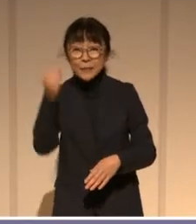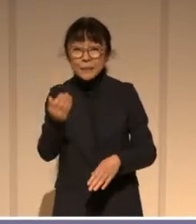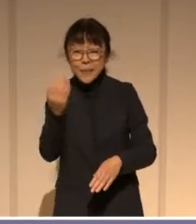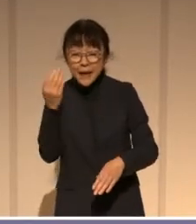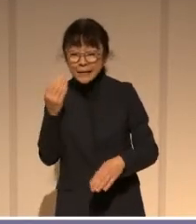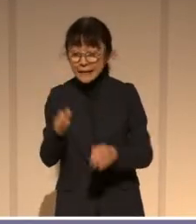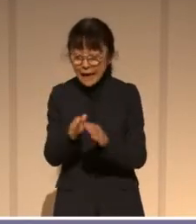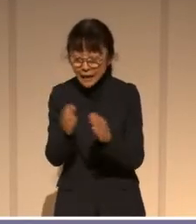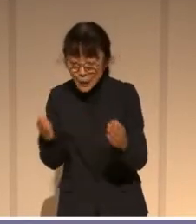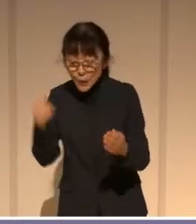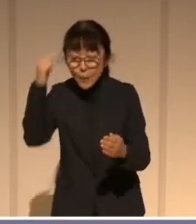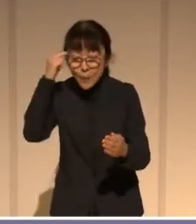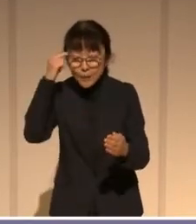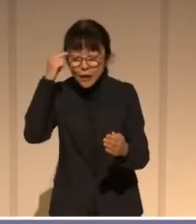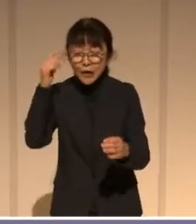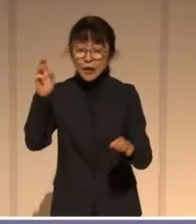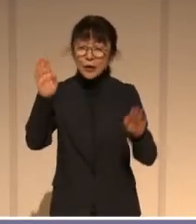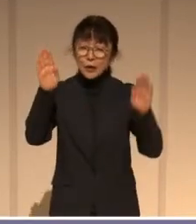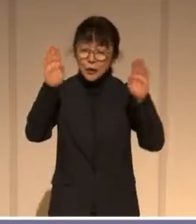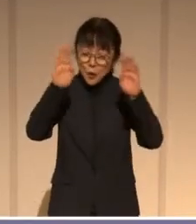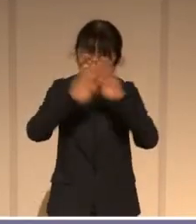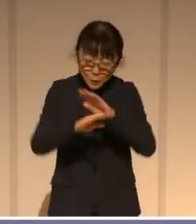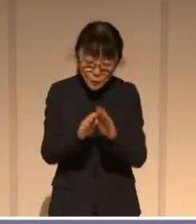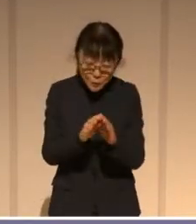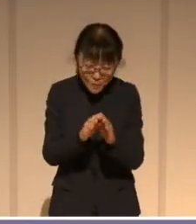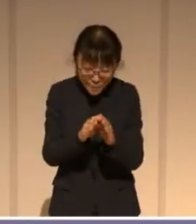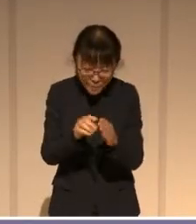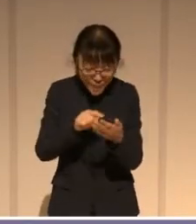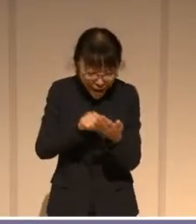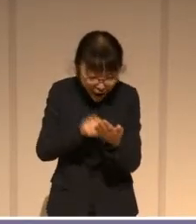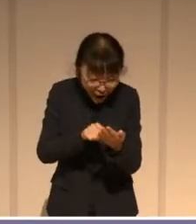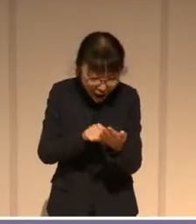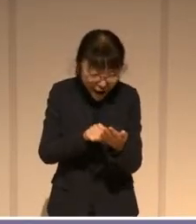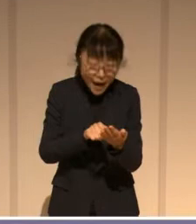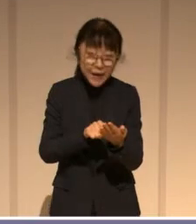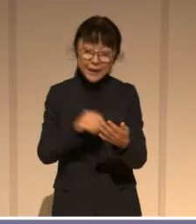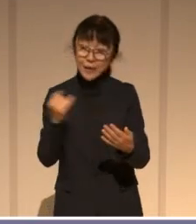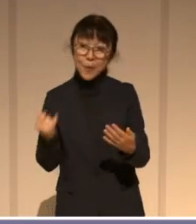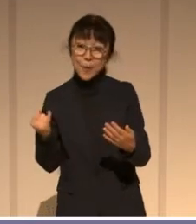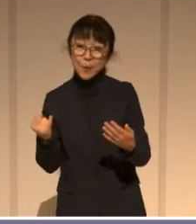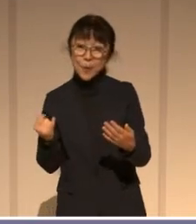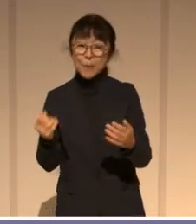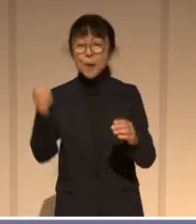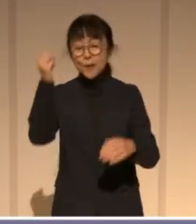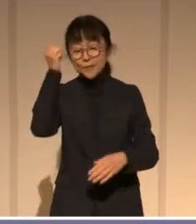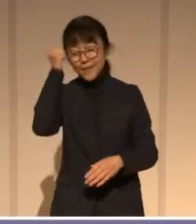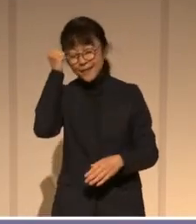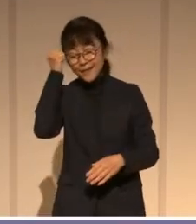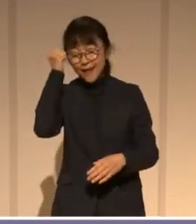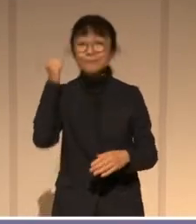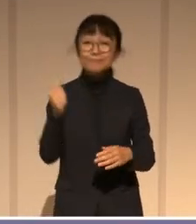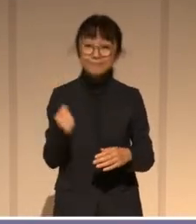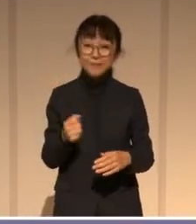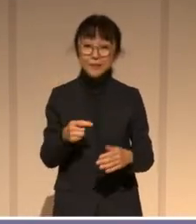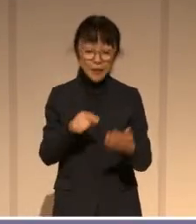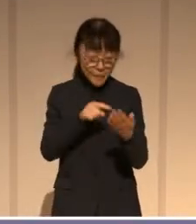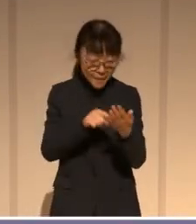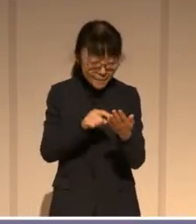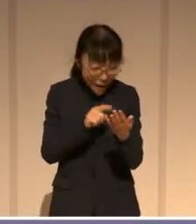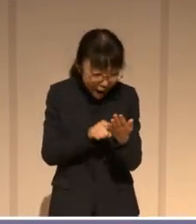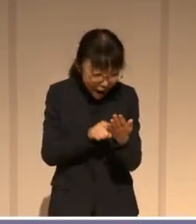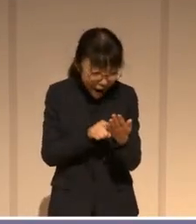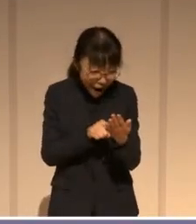と思って結構夜遅くの10時くらいにメールを開けたんですっていうもしたちは寝ていたんですけどそのメールを開い